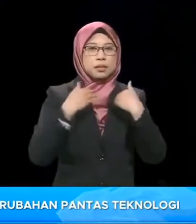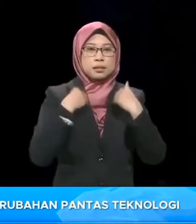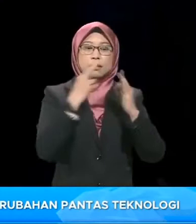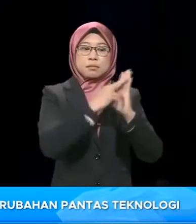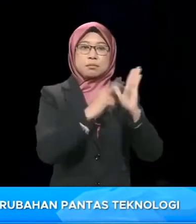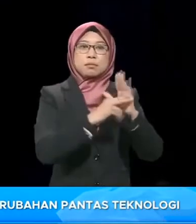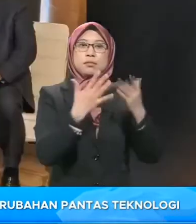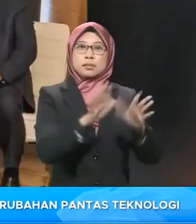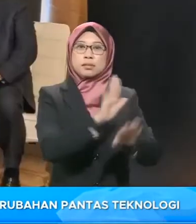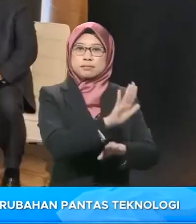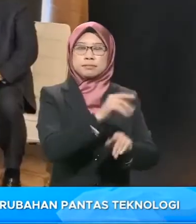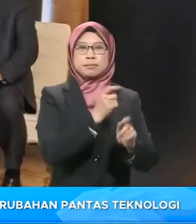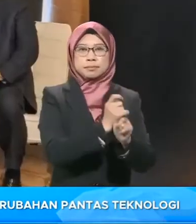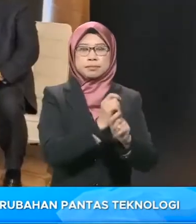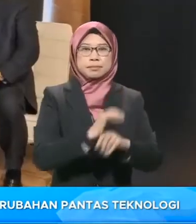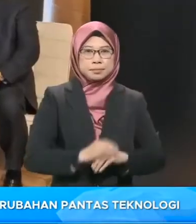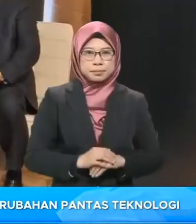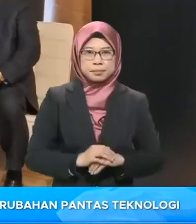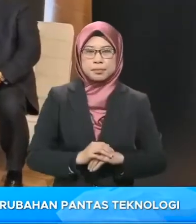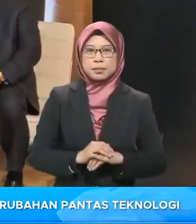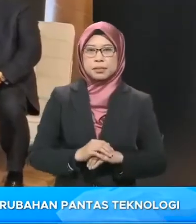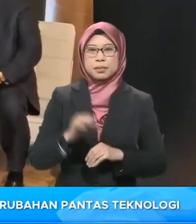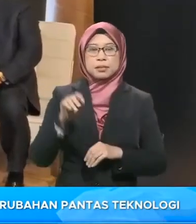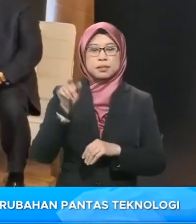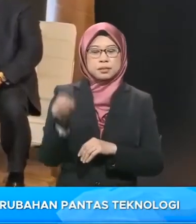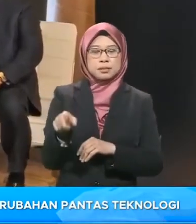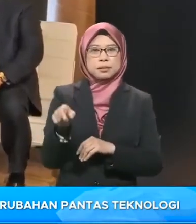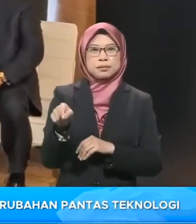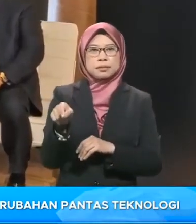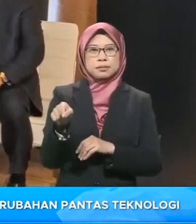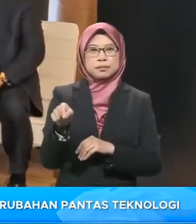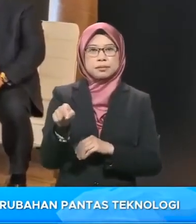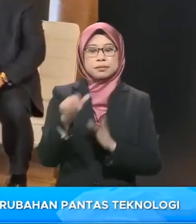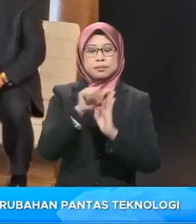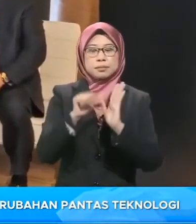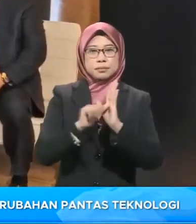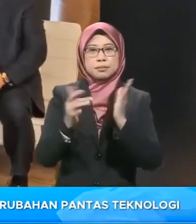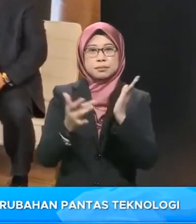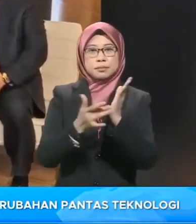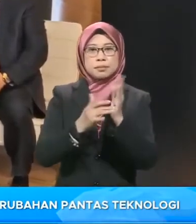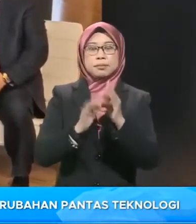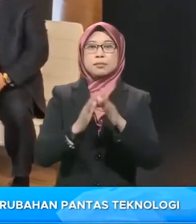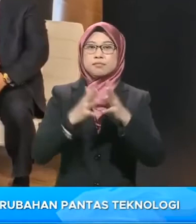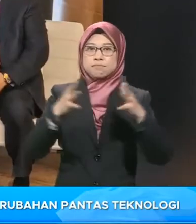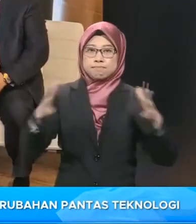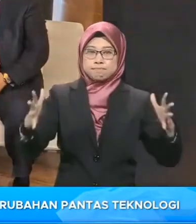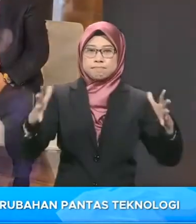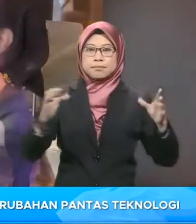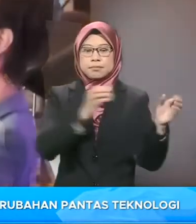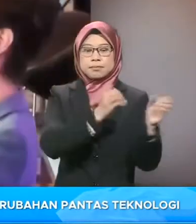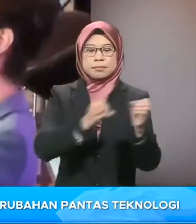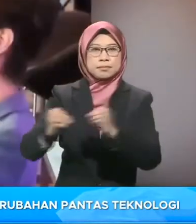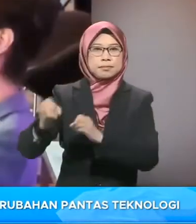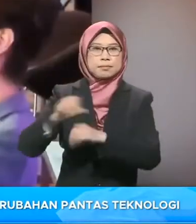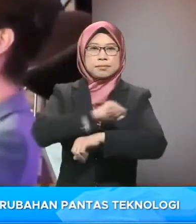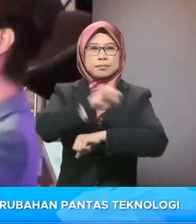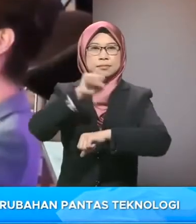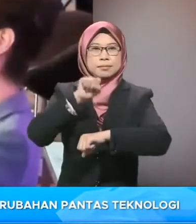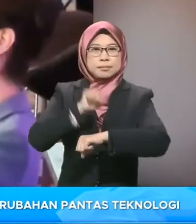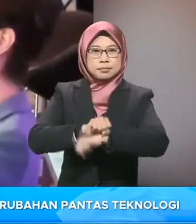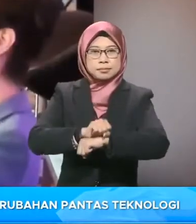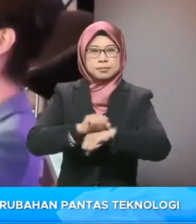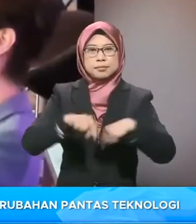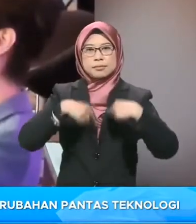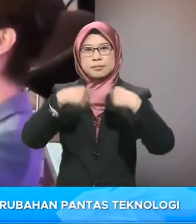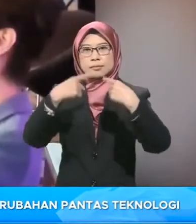and regulation again. AT by SG disifatkan sebagai acara teknologi terbesar yang dianjurkan oleh Singapura